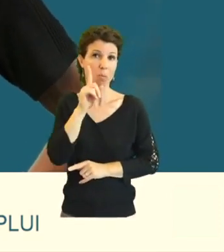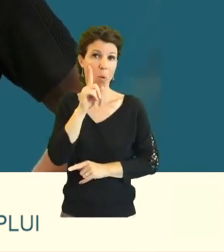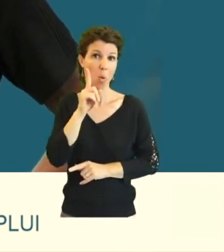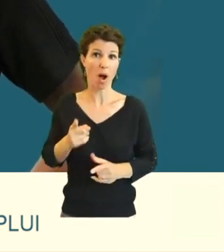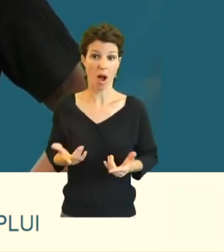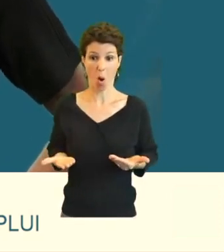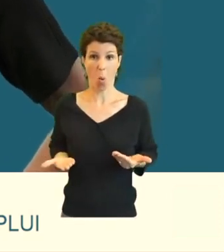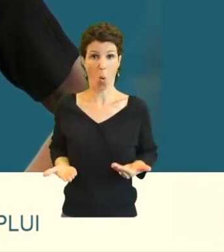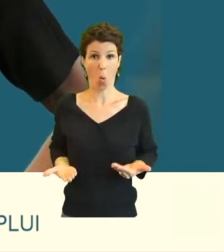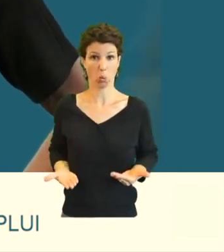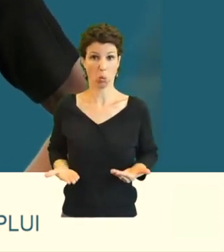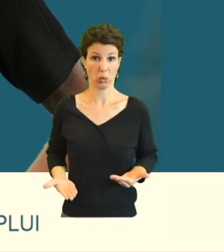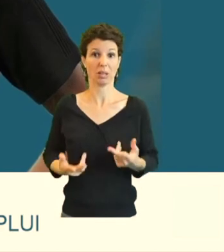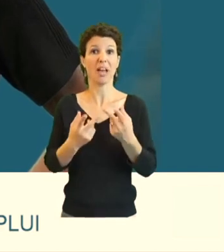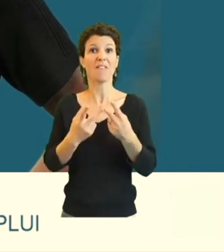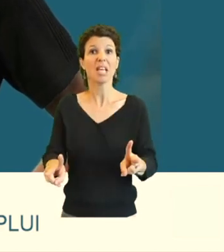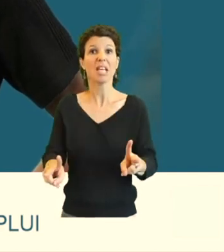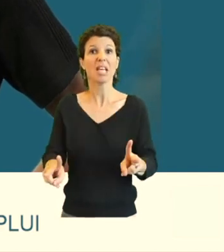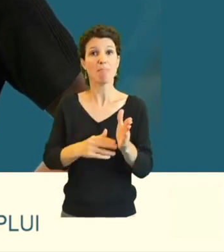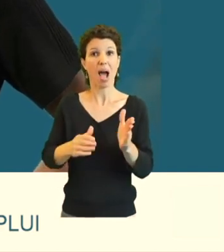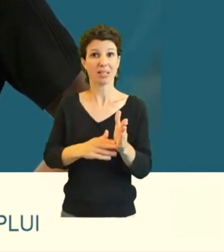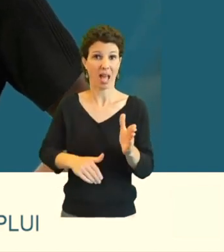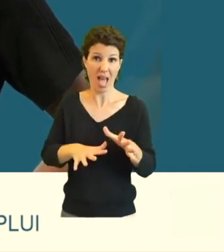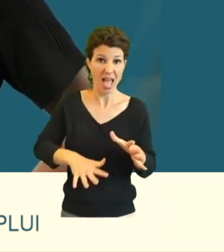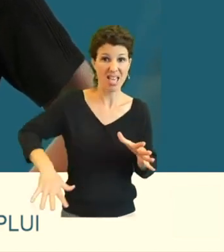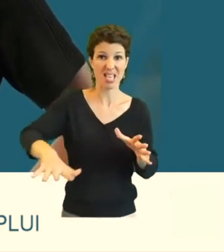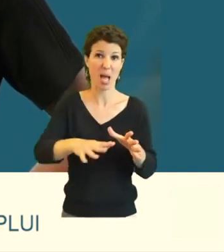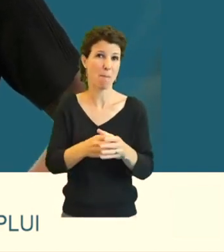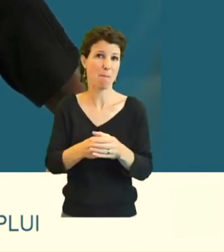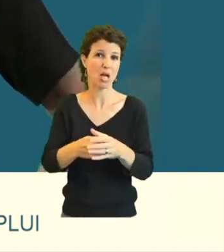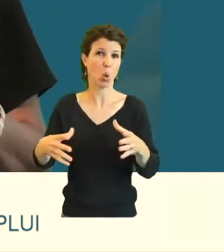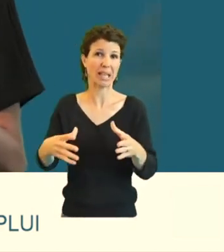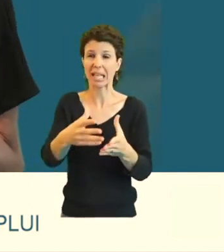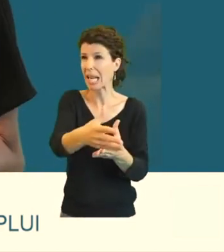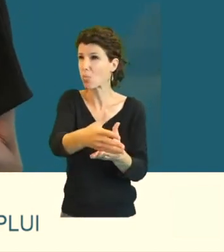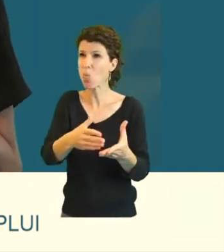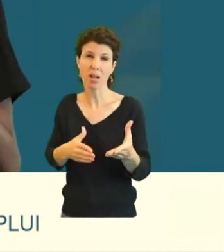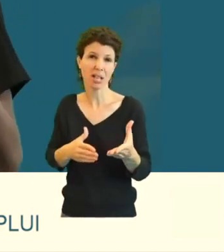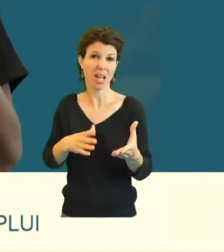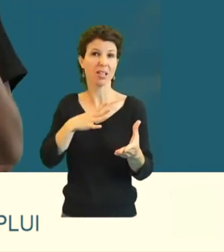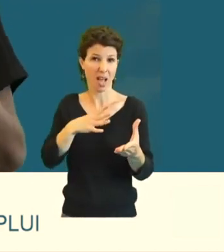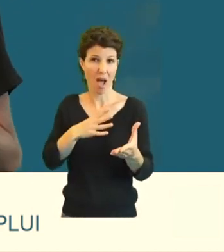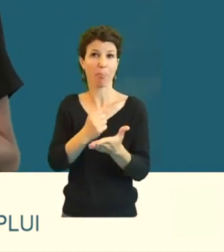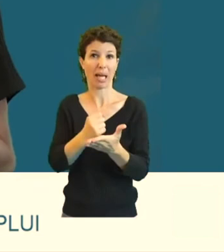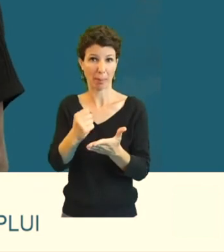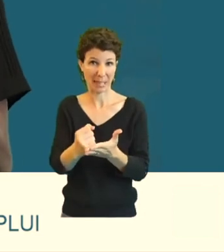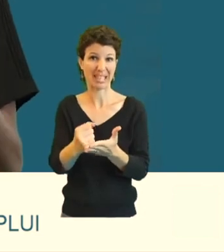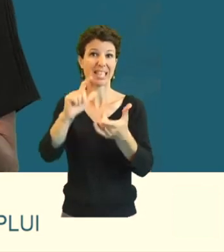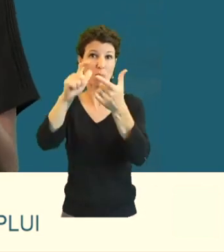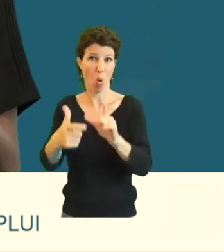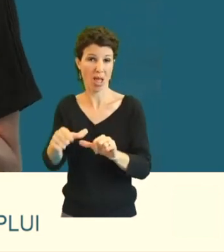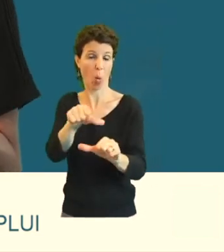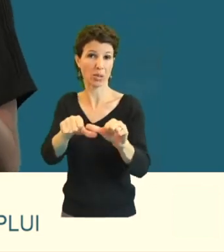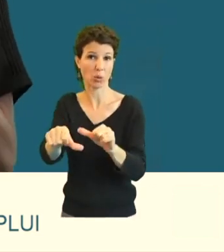la quasi-moitié de l'ensemble de la ville de Marseille est soumis à permis de démolir. Pourquoi ? Parce que le permis de démolir est exigé dans